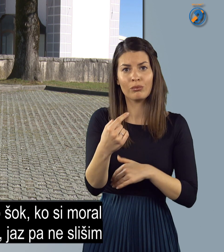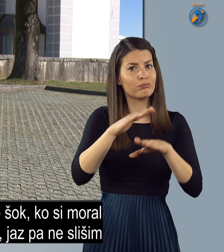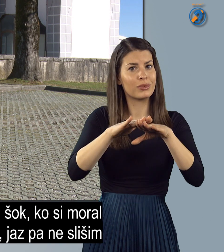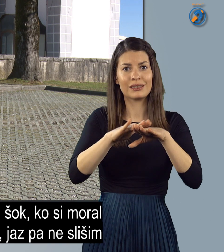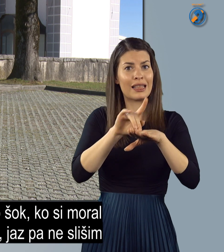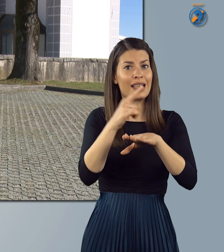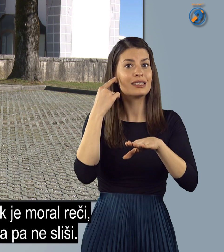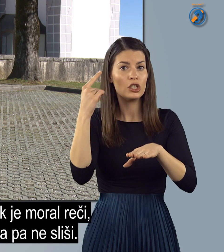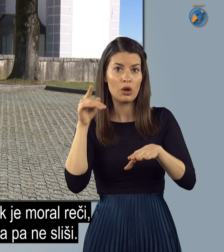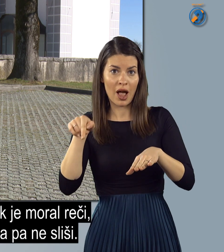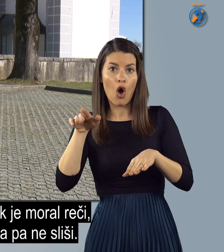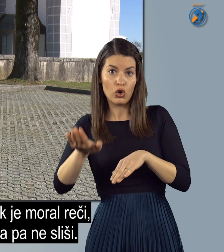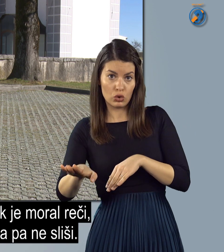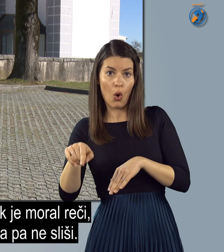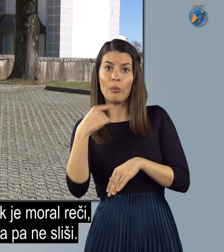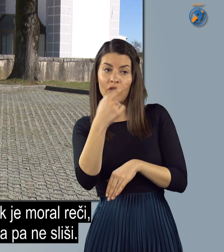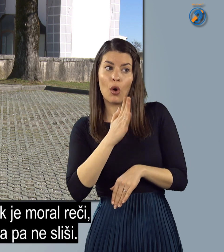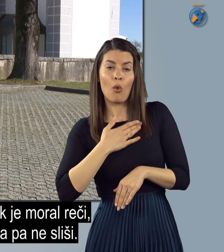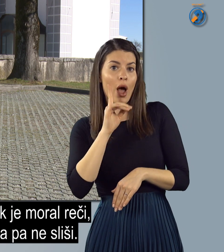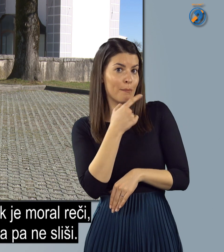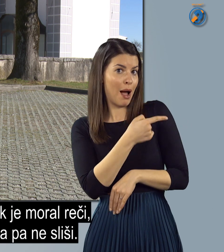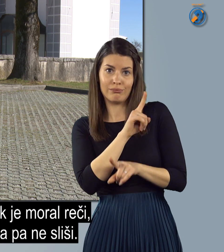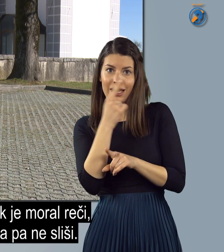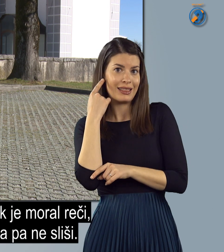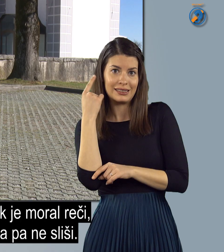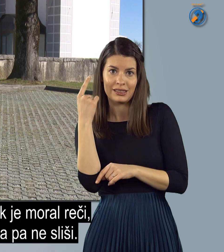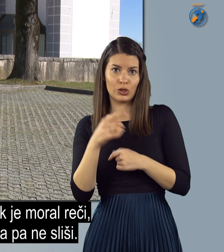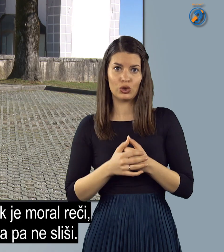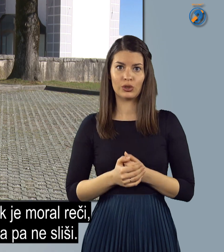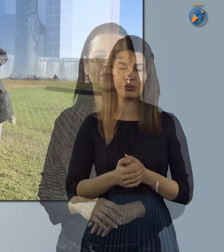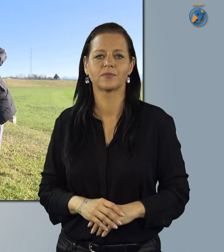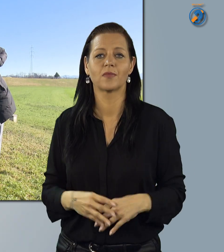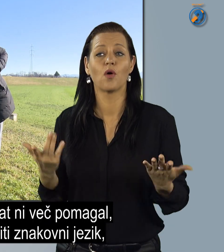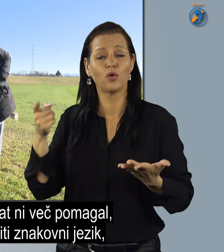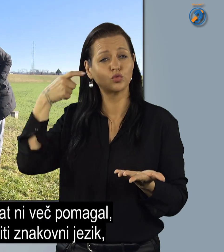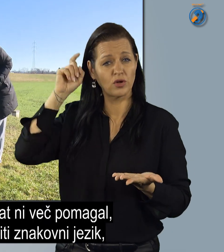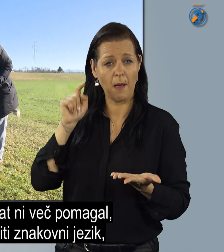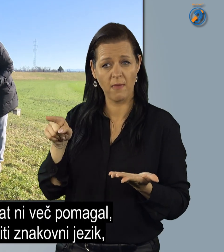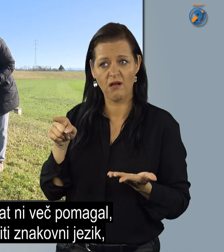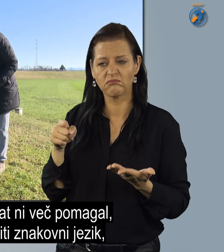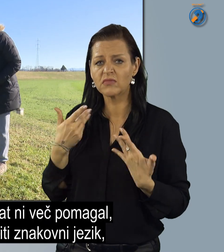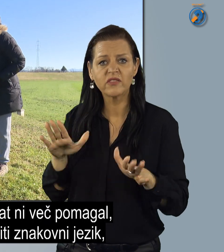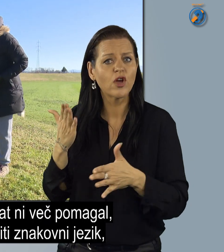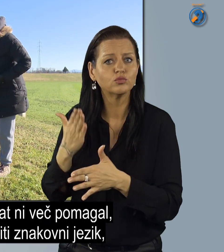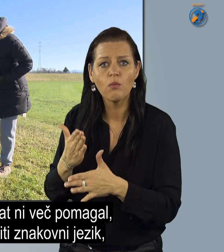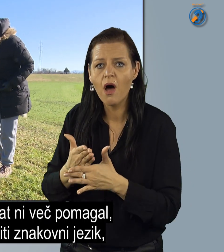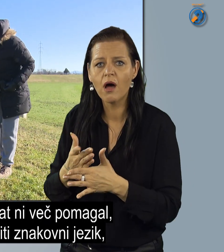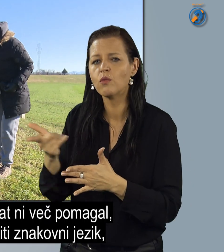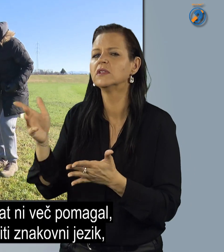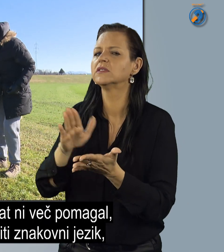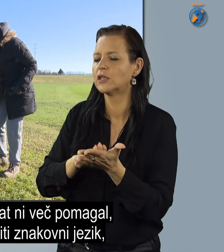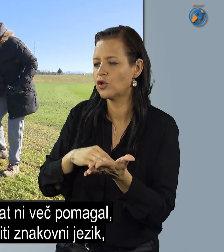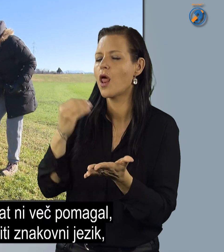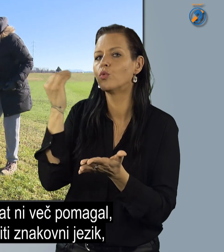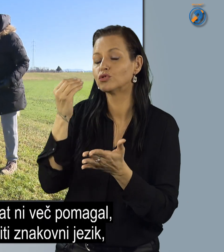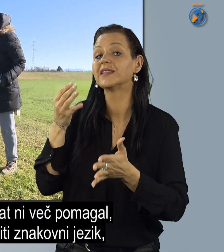jaz pa ne slišim, oziroma otrok je mogel reči, moja mama pa ne sliši. Ko ji slušni aparat ni več pomagal, se je